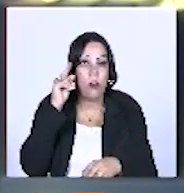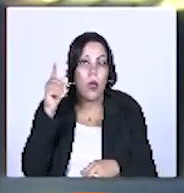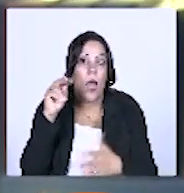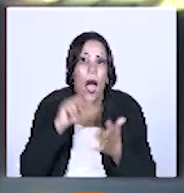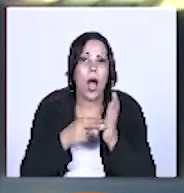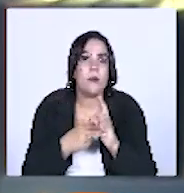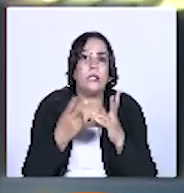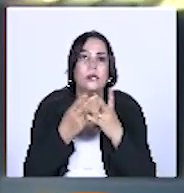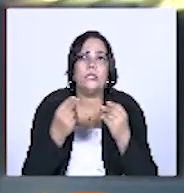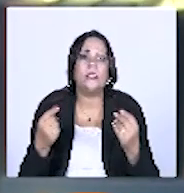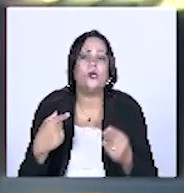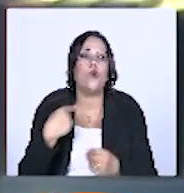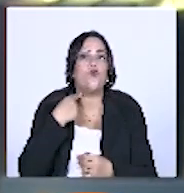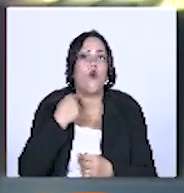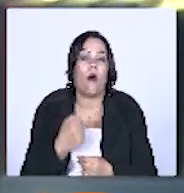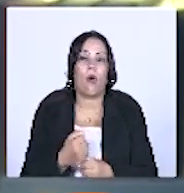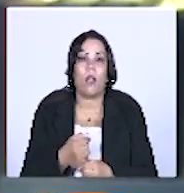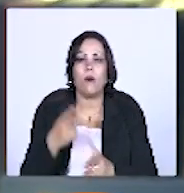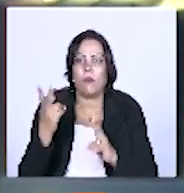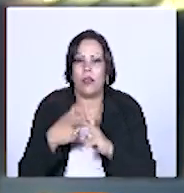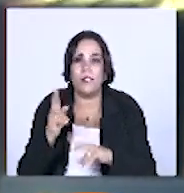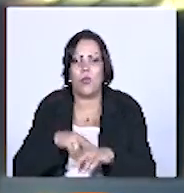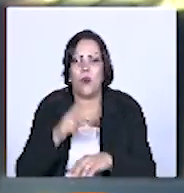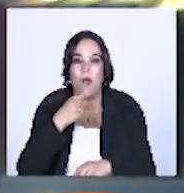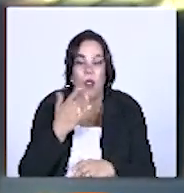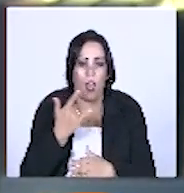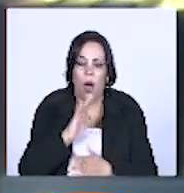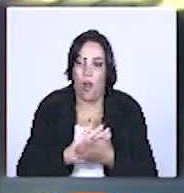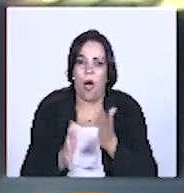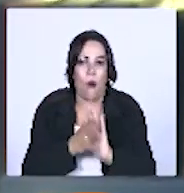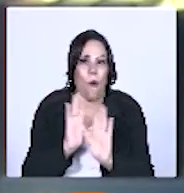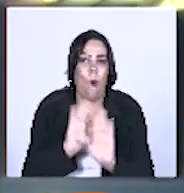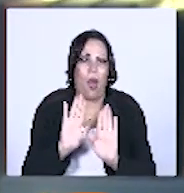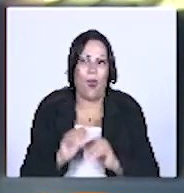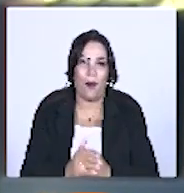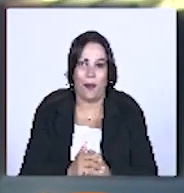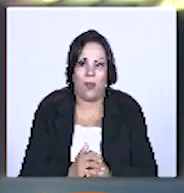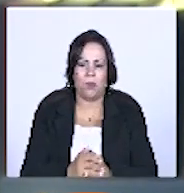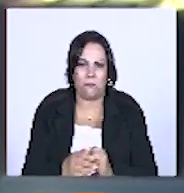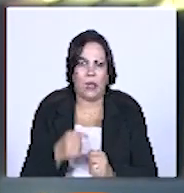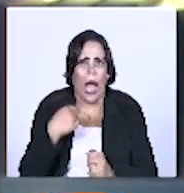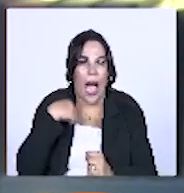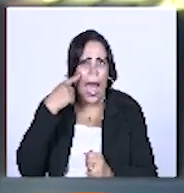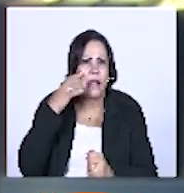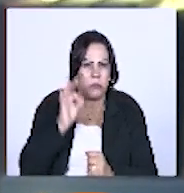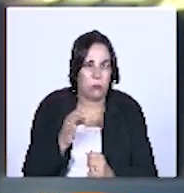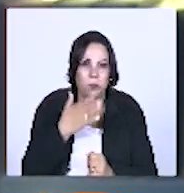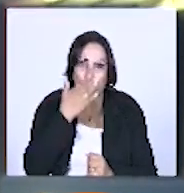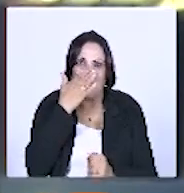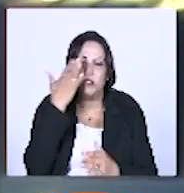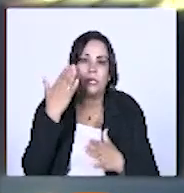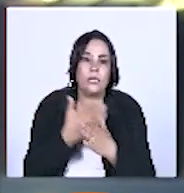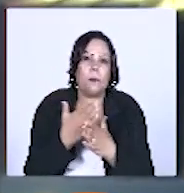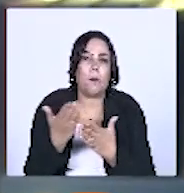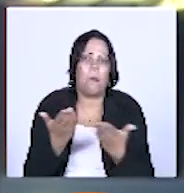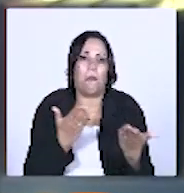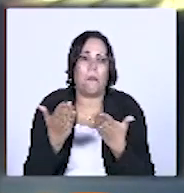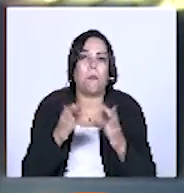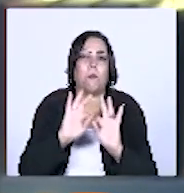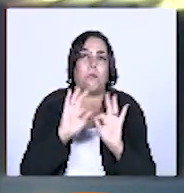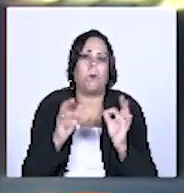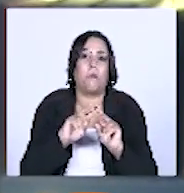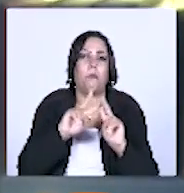احدثت الكثير والبعض بيقول انها لم تحدث شيء لكن احنا على وجه التحديد مش عارفين لان في تضارب في